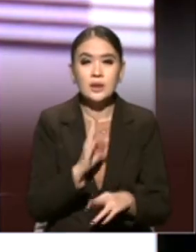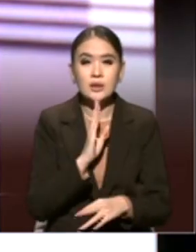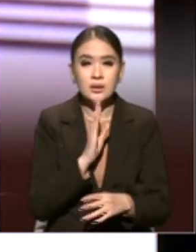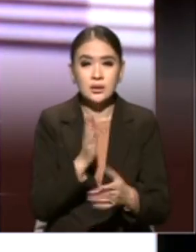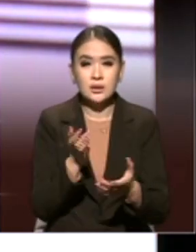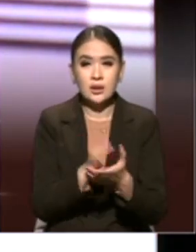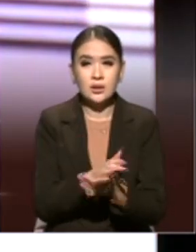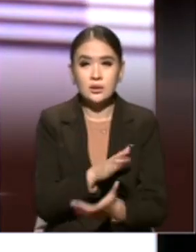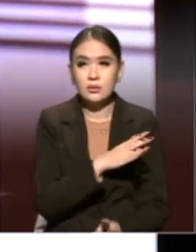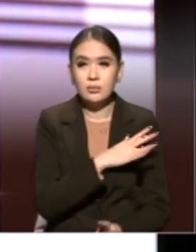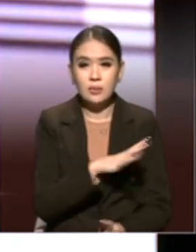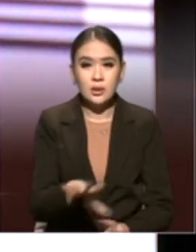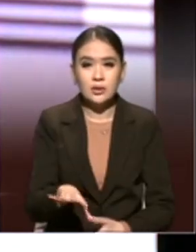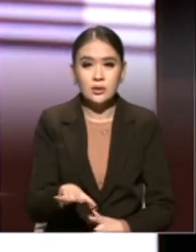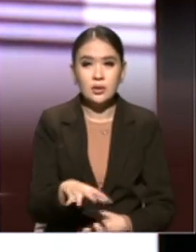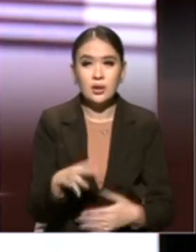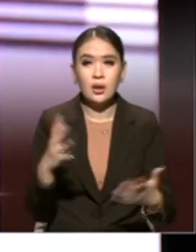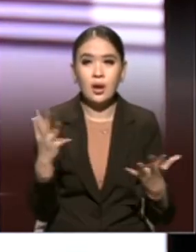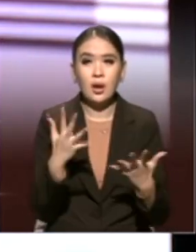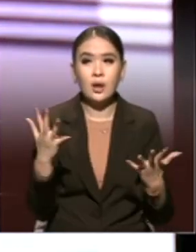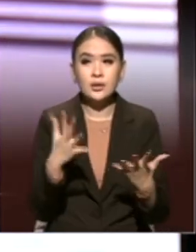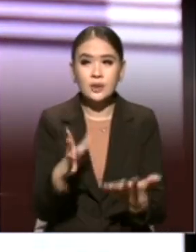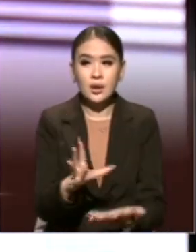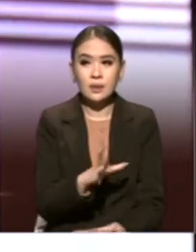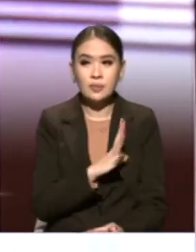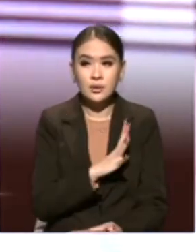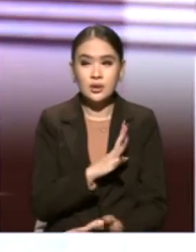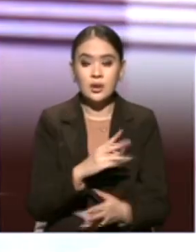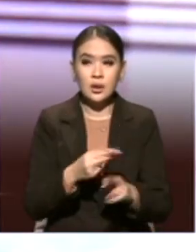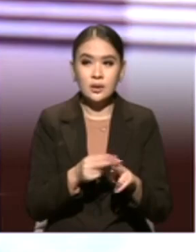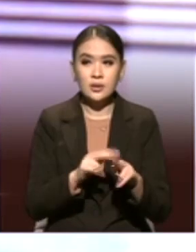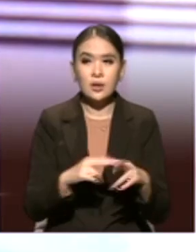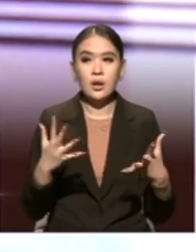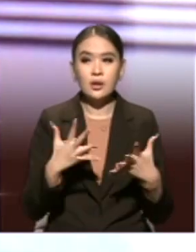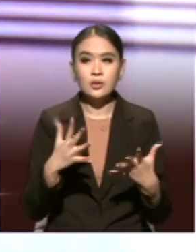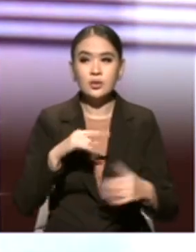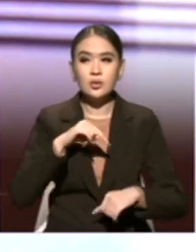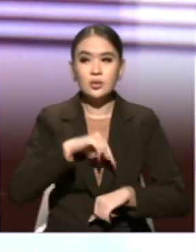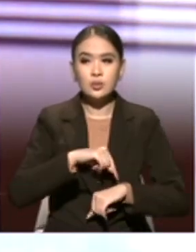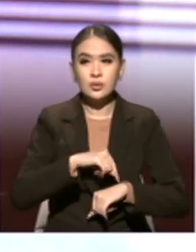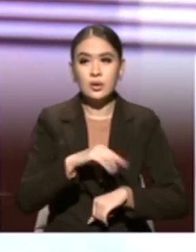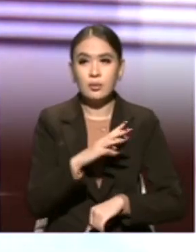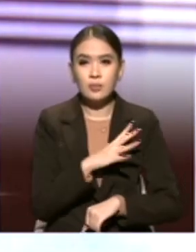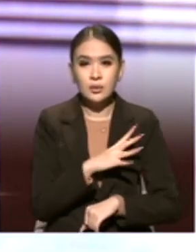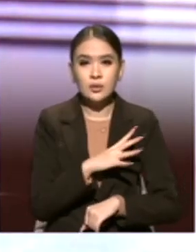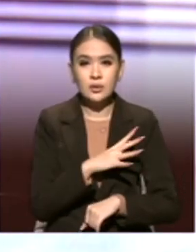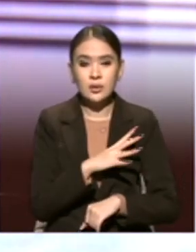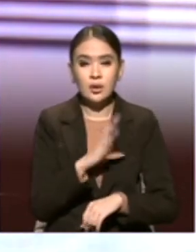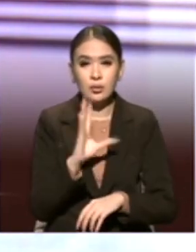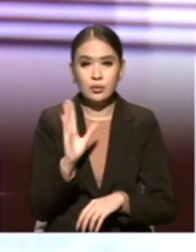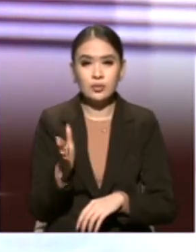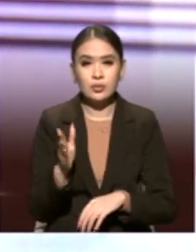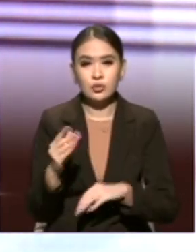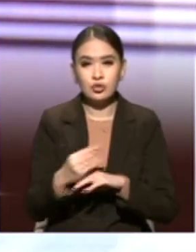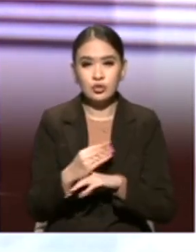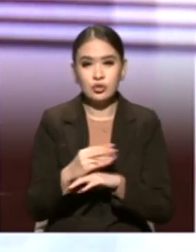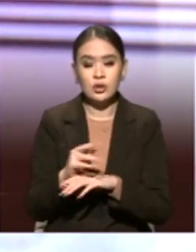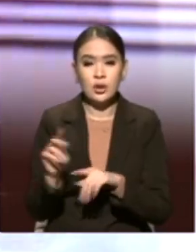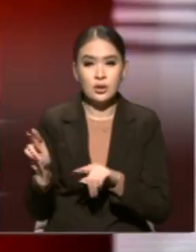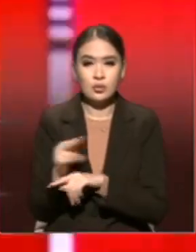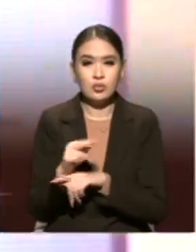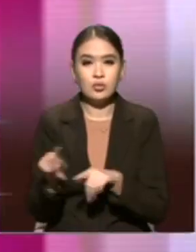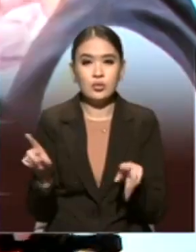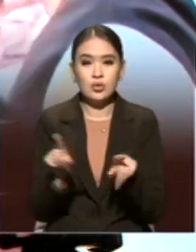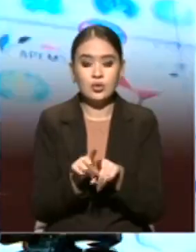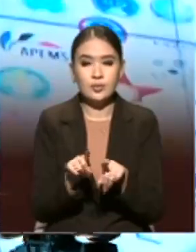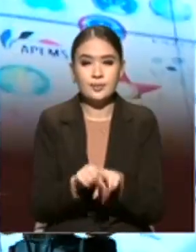таныспайтын еді олар. Қандай көзқарас болды, иә, сол қандай патриоттық сезім болды. Әрине жан жағын ол да тәрбие дейді. Баяғыда есіңізде ме, мысалға